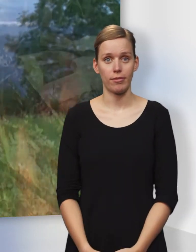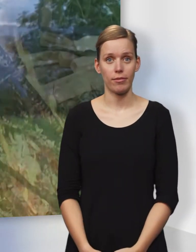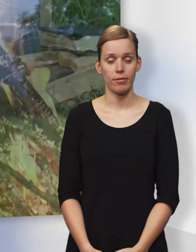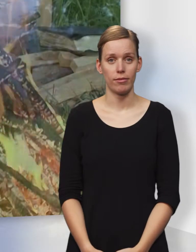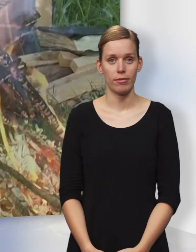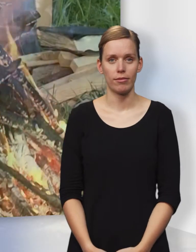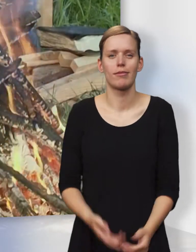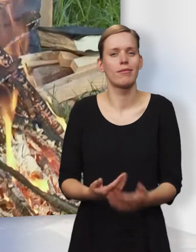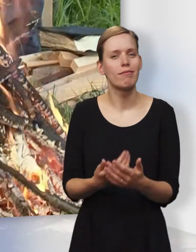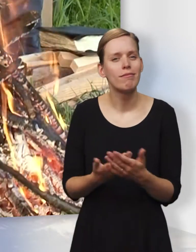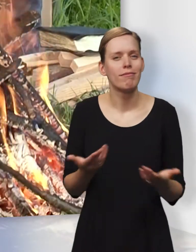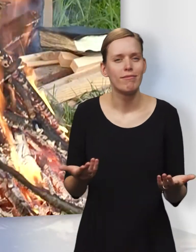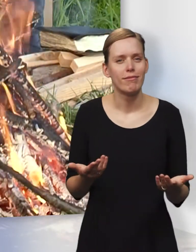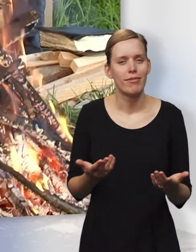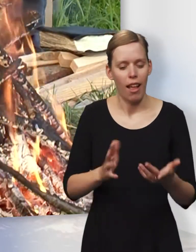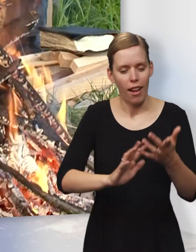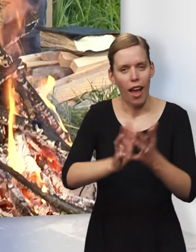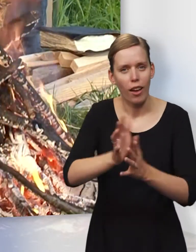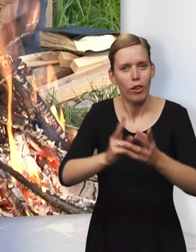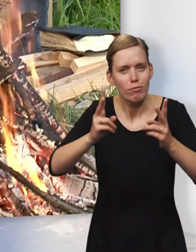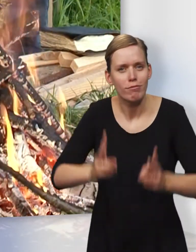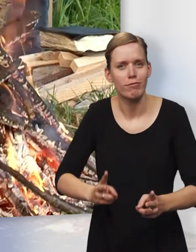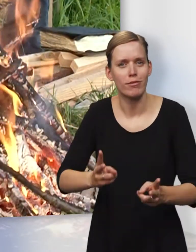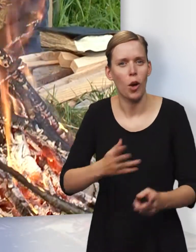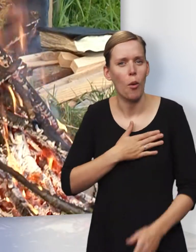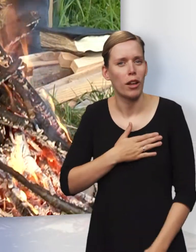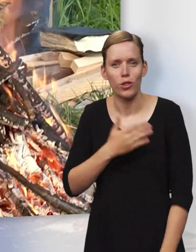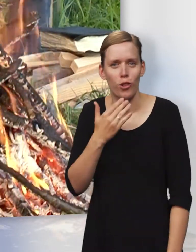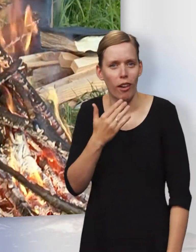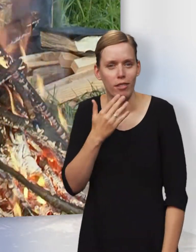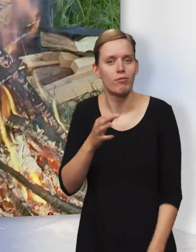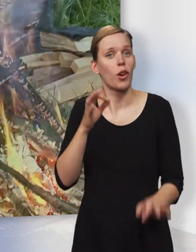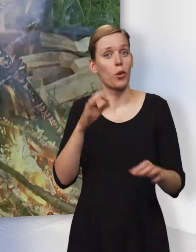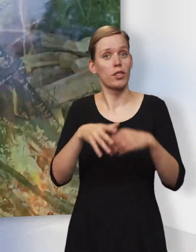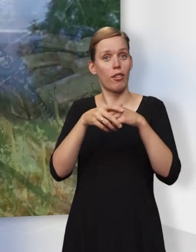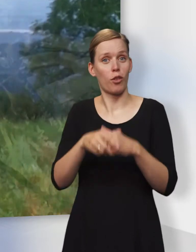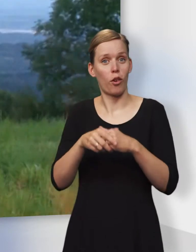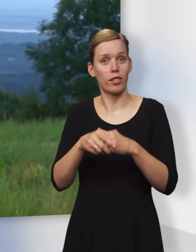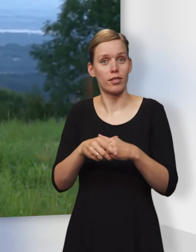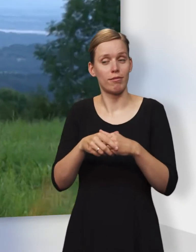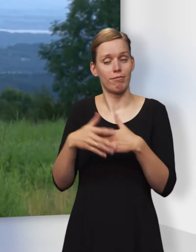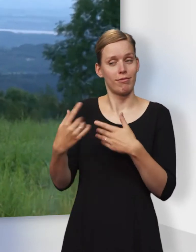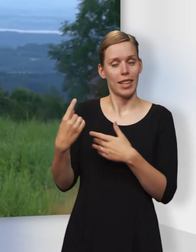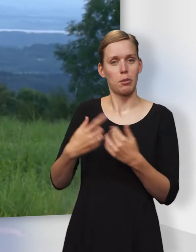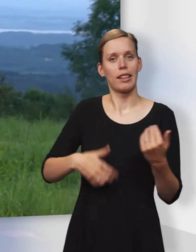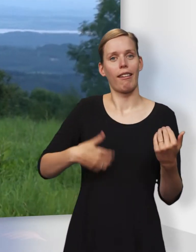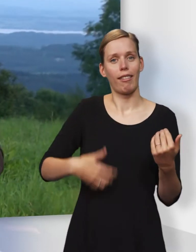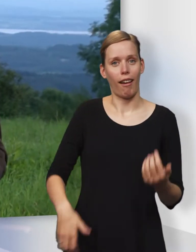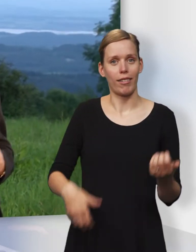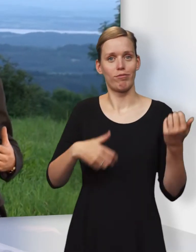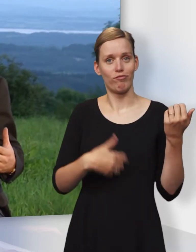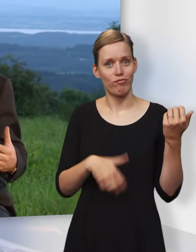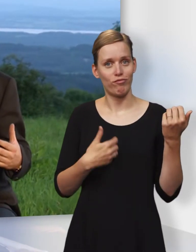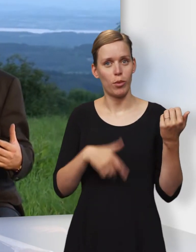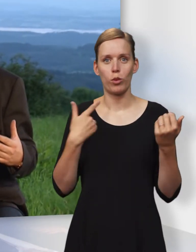Also mal ehrlich, so richtig romantisch wird's am Lagerfeuer eigentlich dann, wenn ein guter Freund zur Gitarre greift und mit einem dann